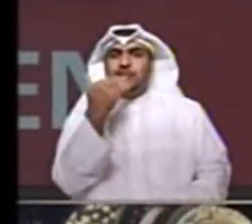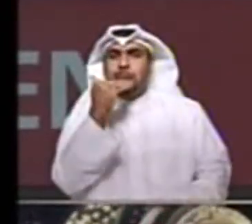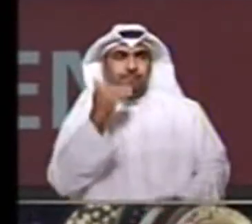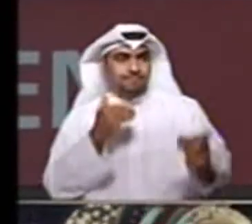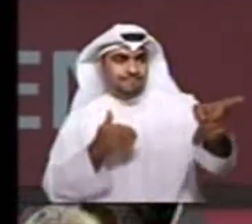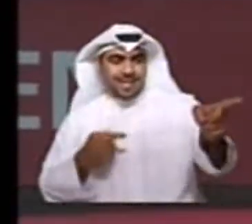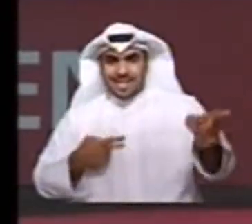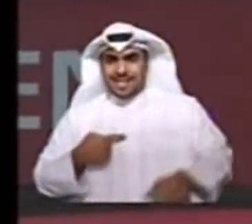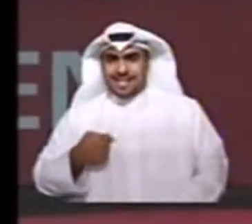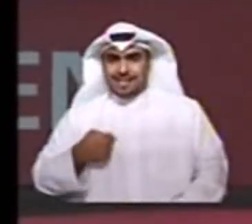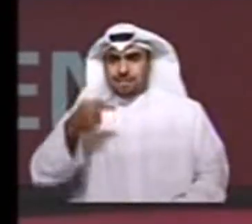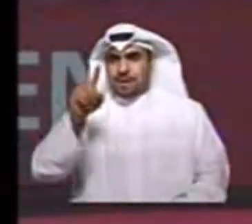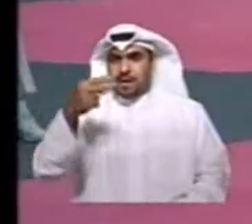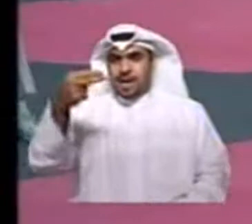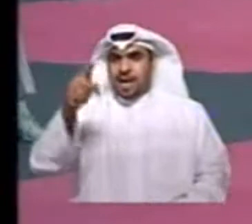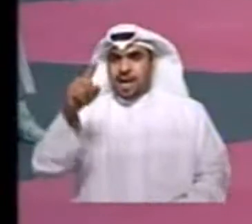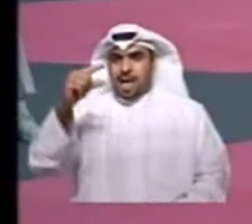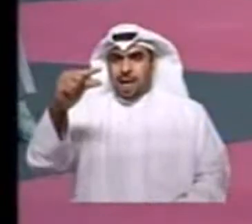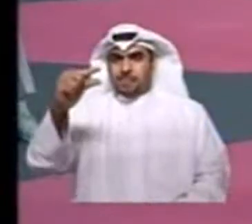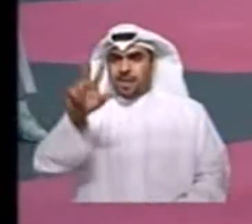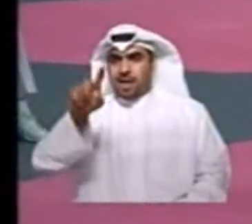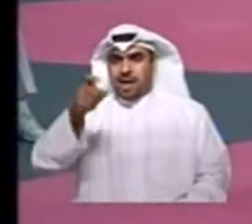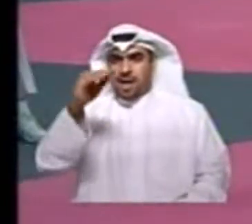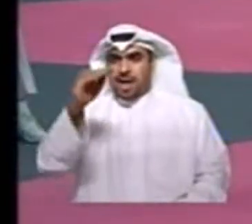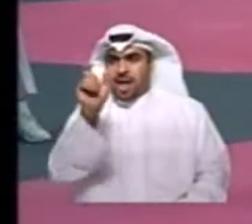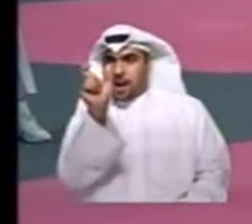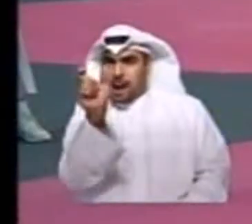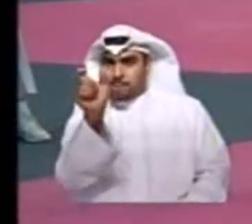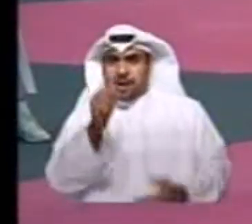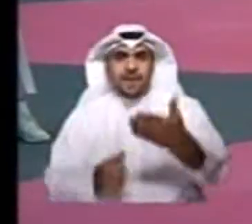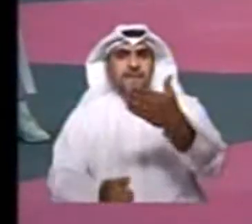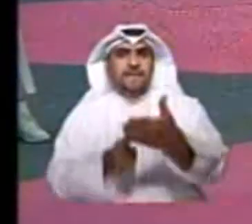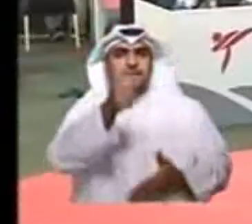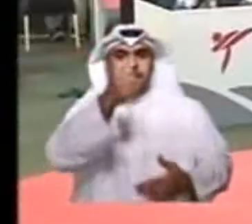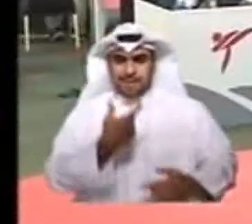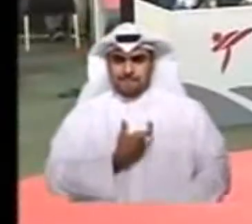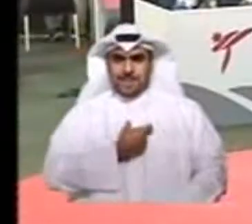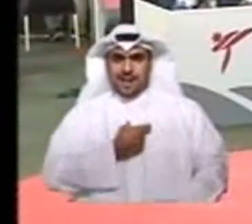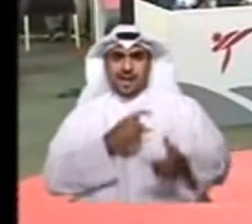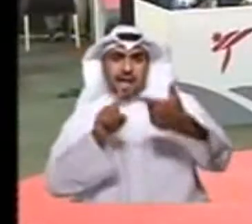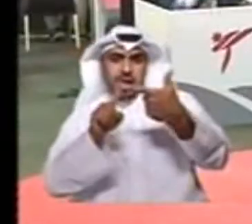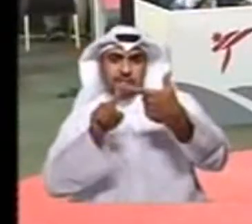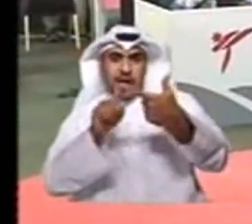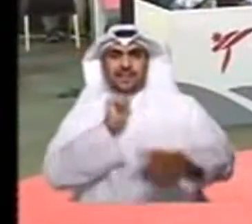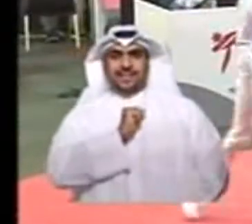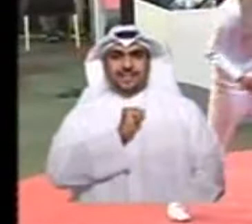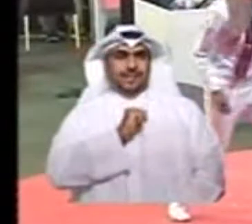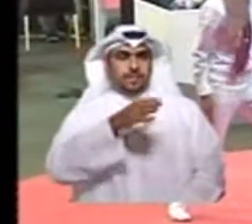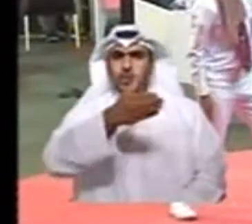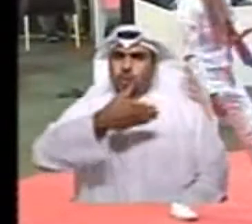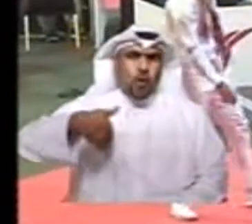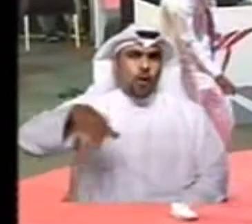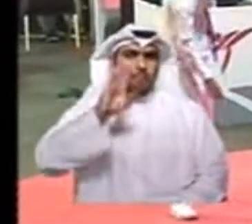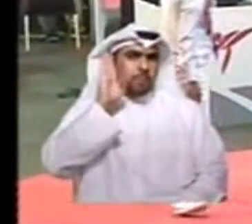التفوق على لاعب المنتخب الباكستاني وحصد الميدالية الفضية في البطولة. أداء بدني عالي